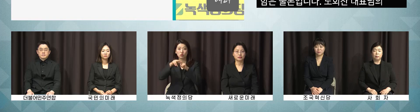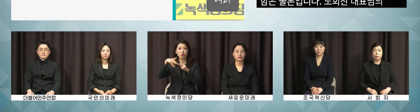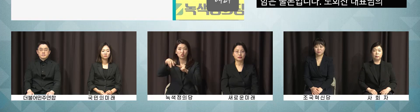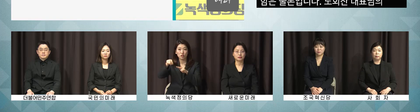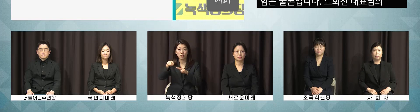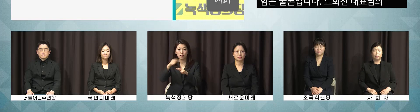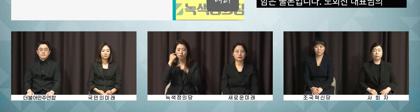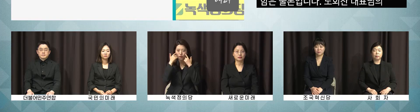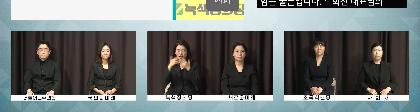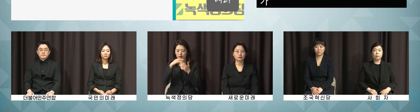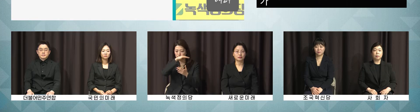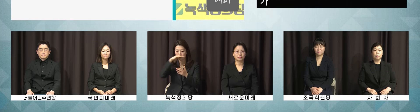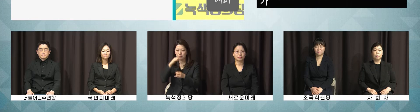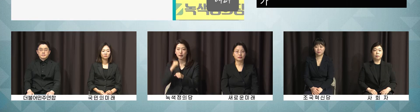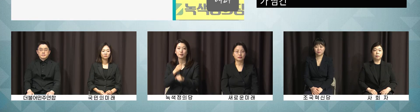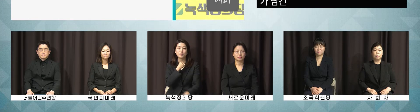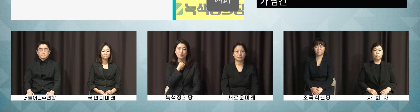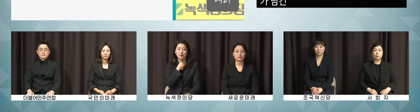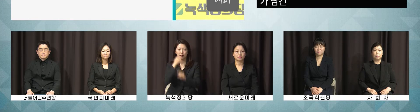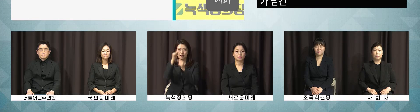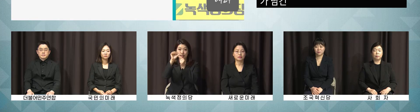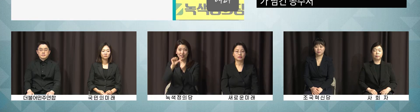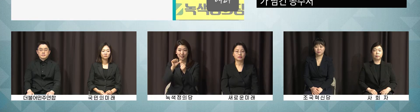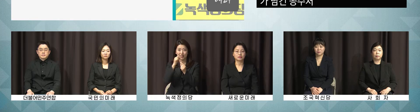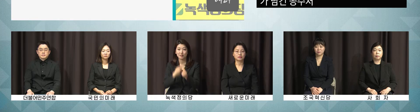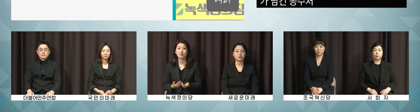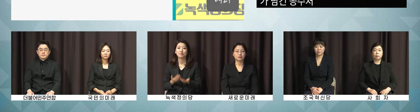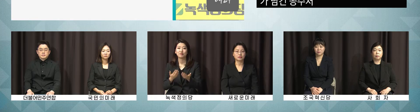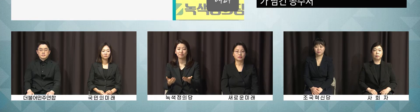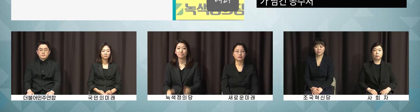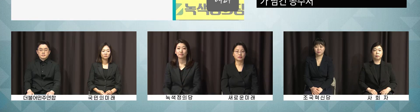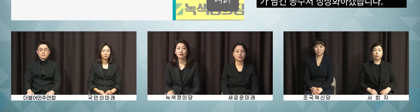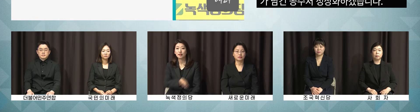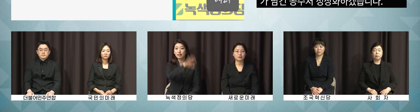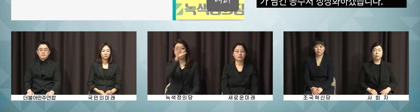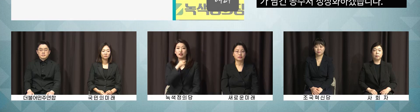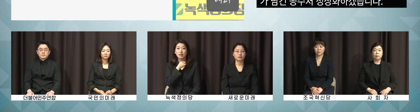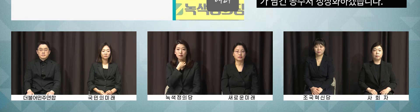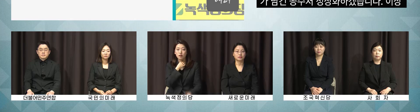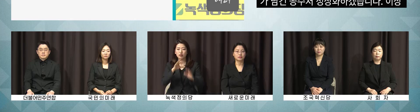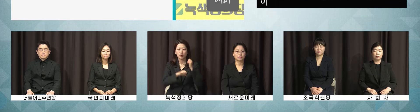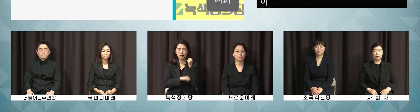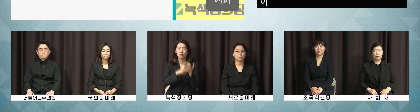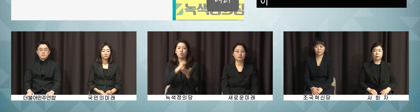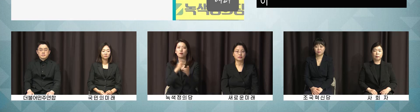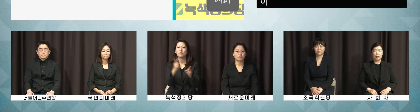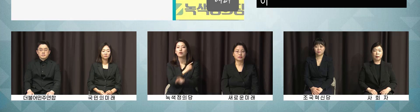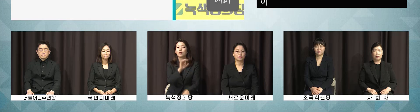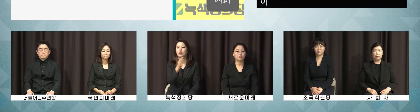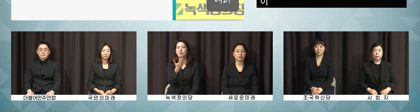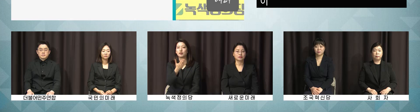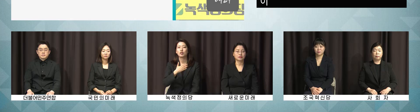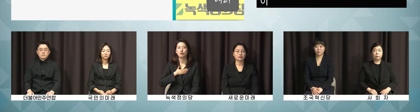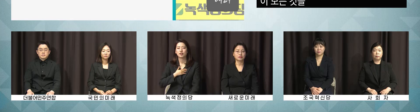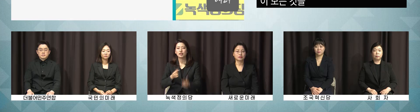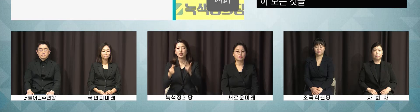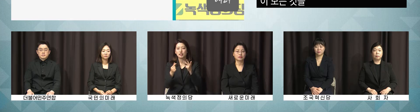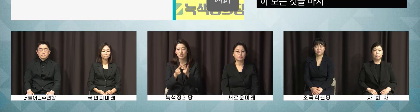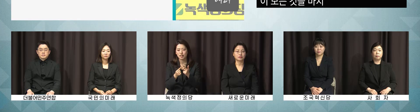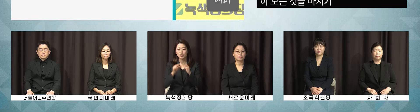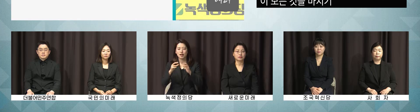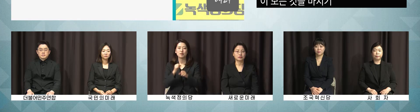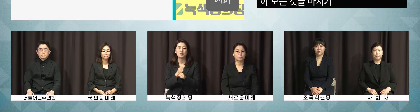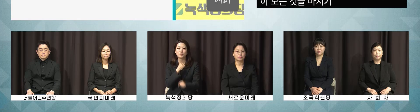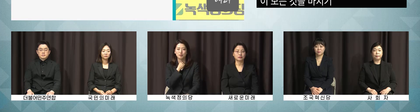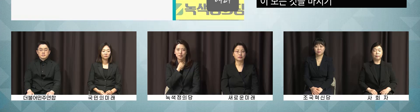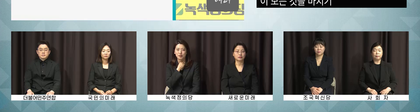반드시 정상화하겠습니다. 이상 모든 이야기를 마치기 위해서 개헌이 반드시 필요합니다. 녹색정의당이 제7공화국 개헌에